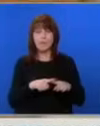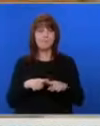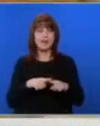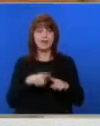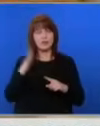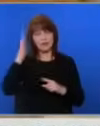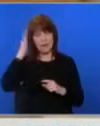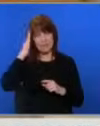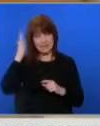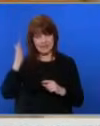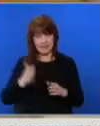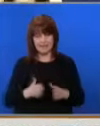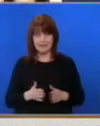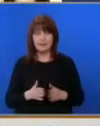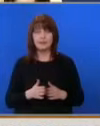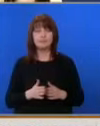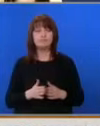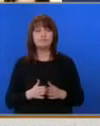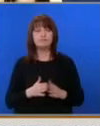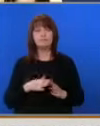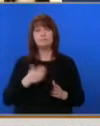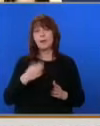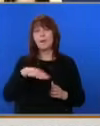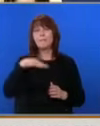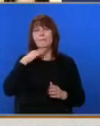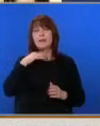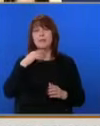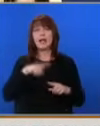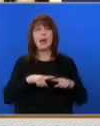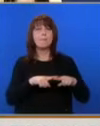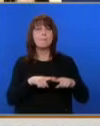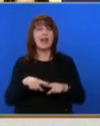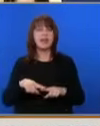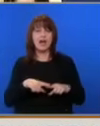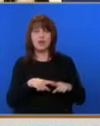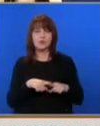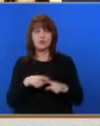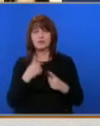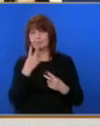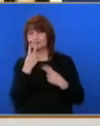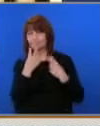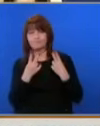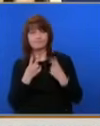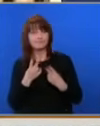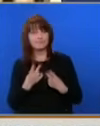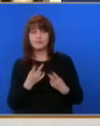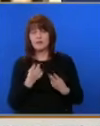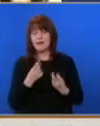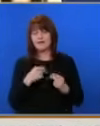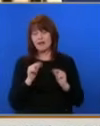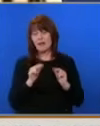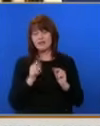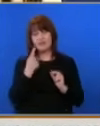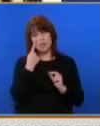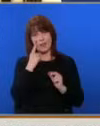премиера Денков и външния министър Габриел. Примера на Беларус е нагледен и бих казал и тъжен пример